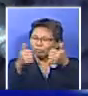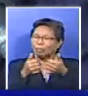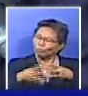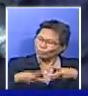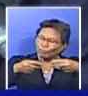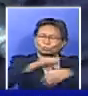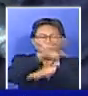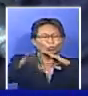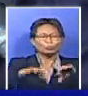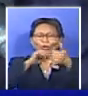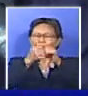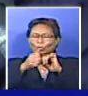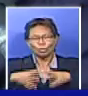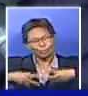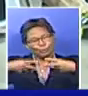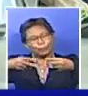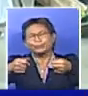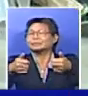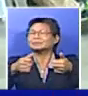semua sukan-sukan ini dapat berjalan dengan teratur.